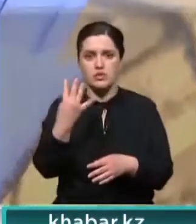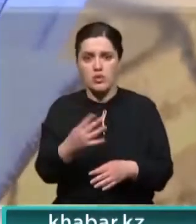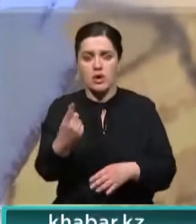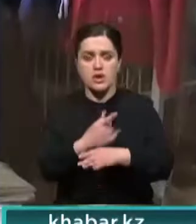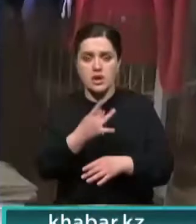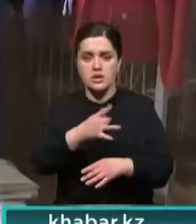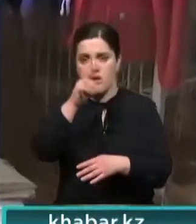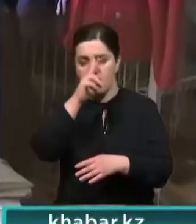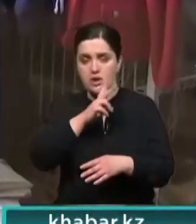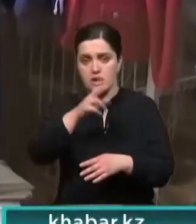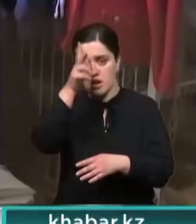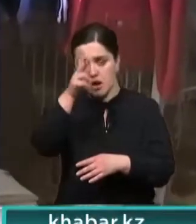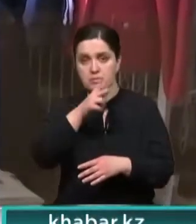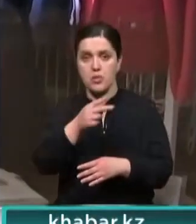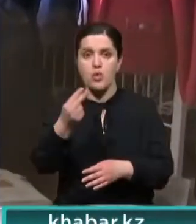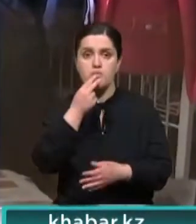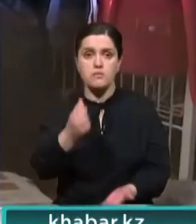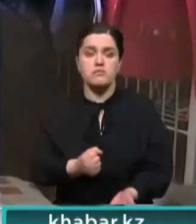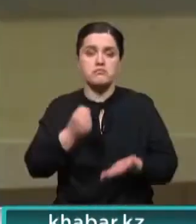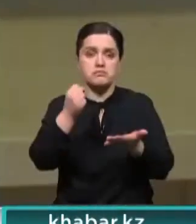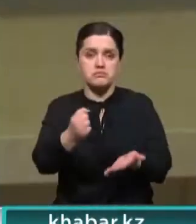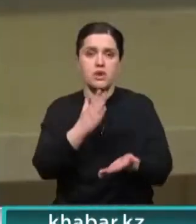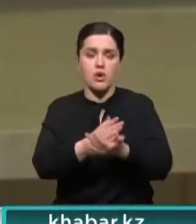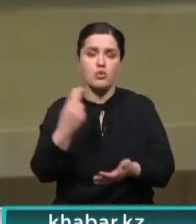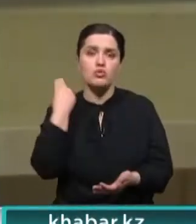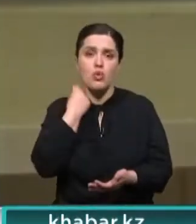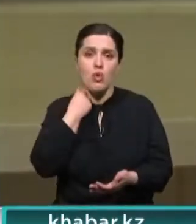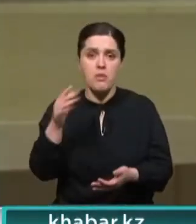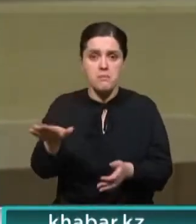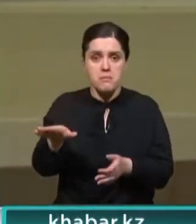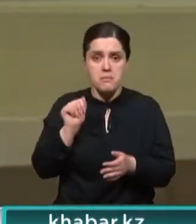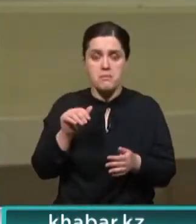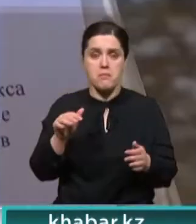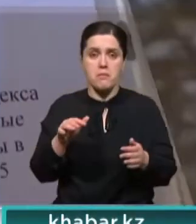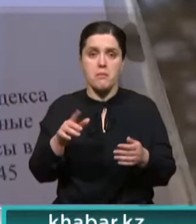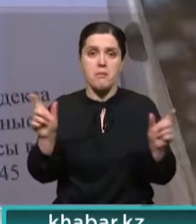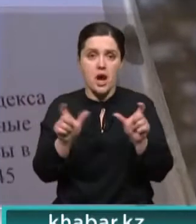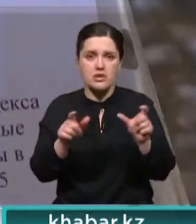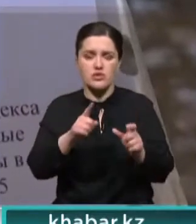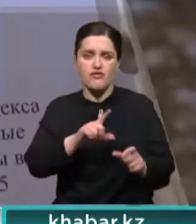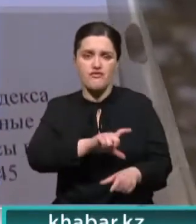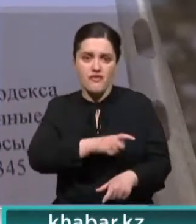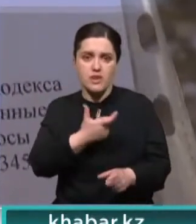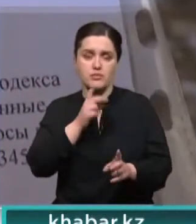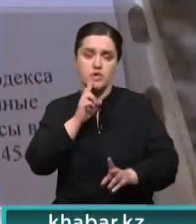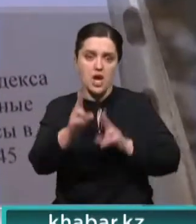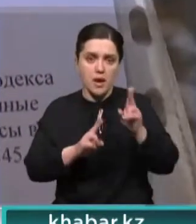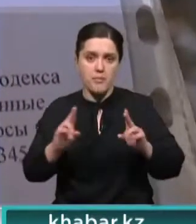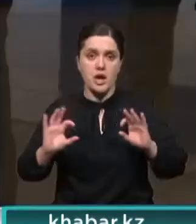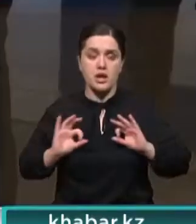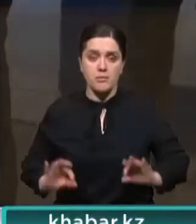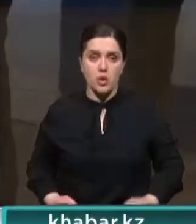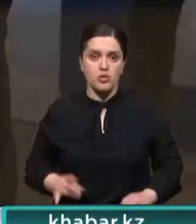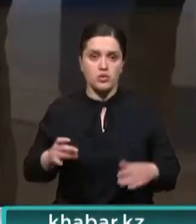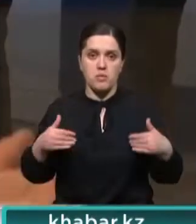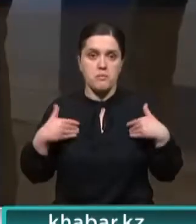в три месяца. Продукты они берут в долг в местном магазине. Возмущенные сельчане обратились в прокуратуру с жалобой на работодателя. Однако все